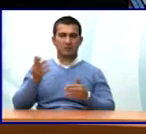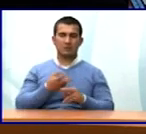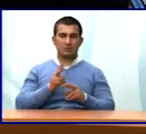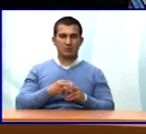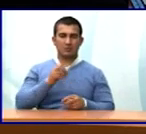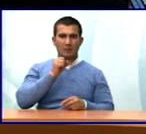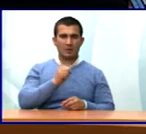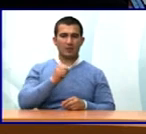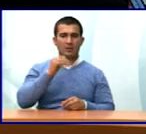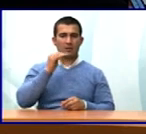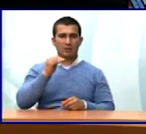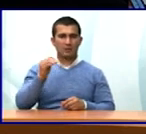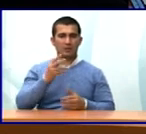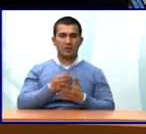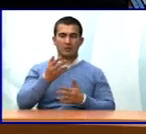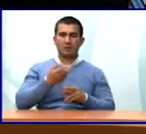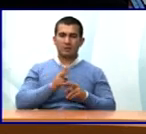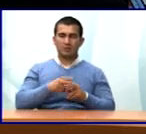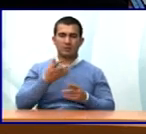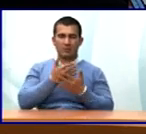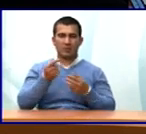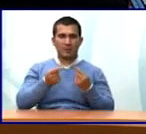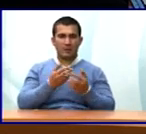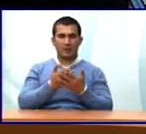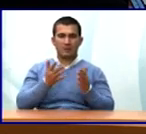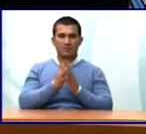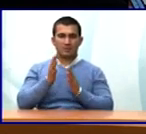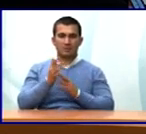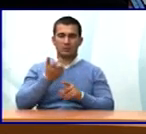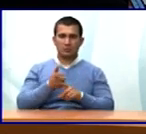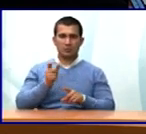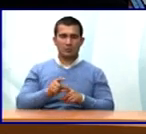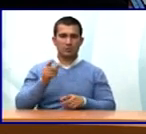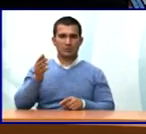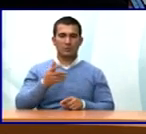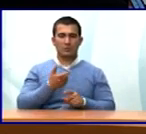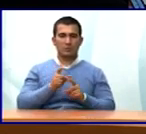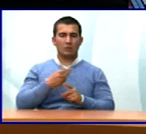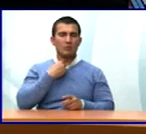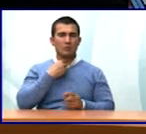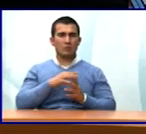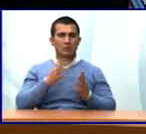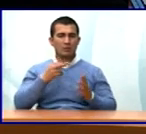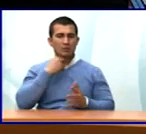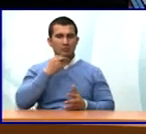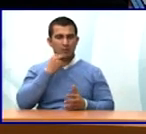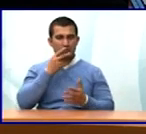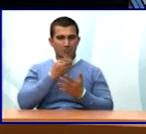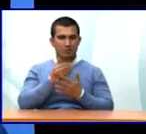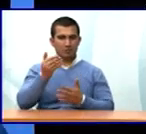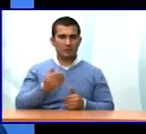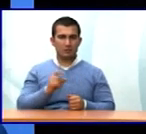fosforga, chunki mineral o'g'itlarning tarkibiy qismi aynan shu 3 ta element ko'proq ahamiyat kasb etar